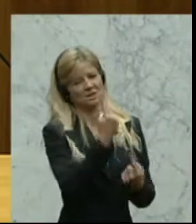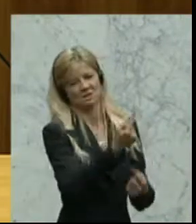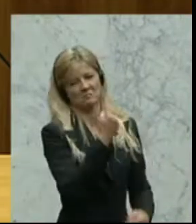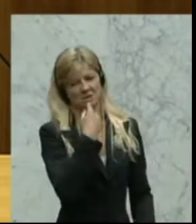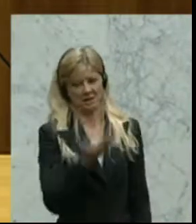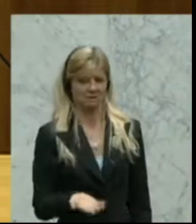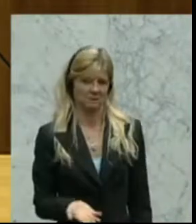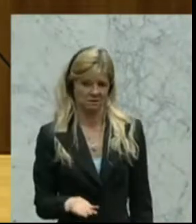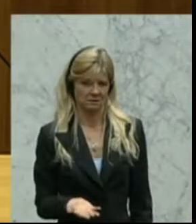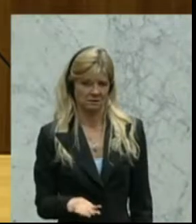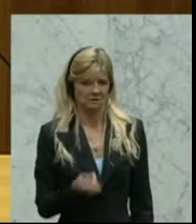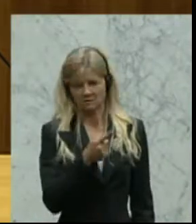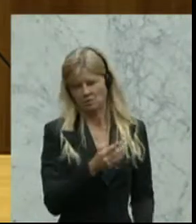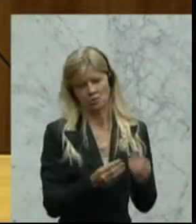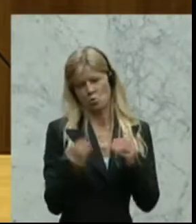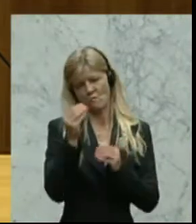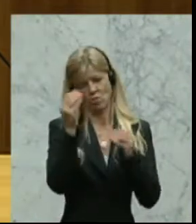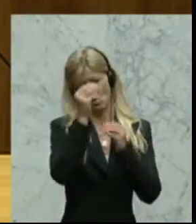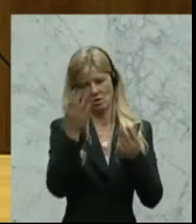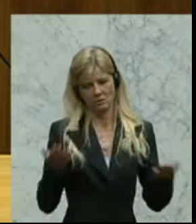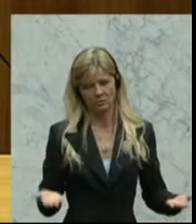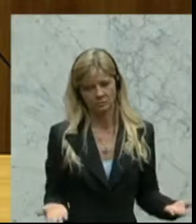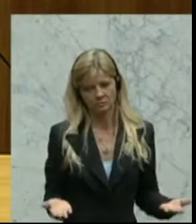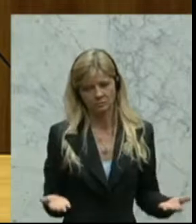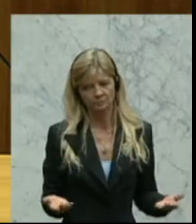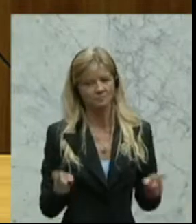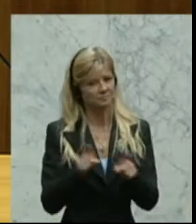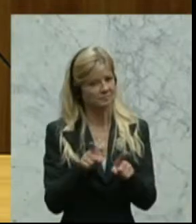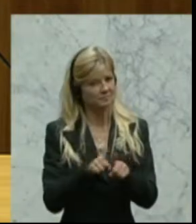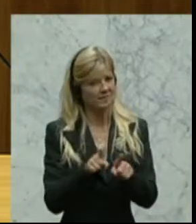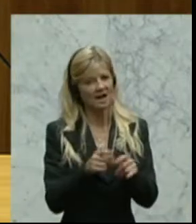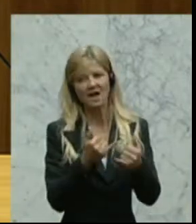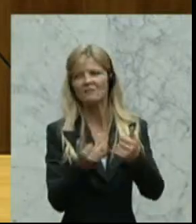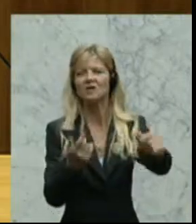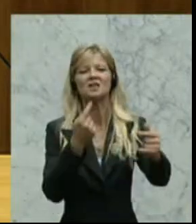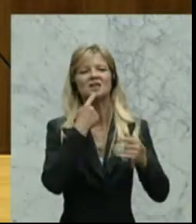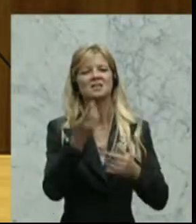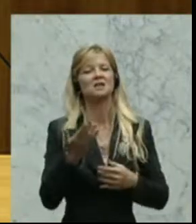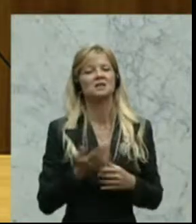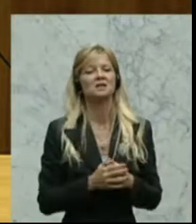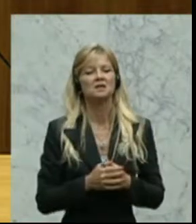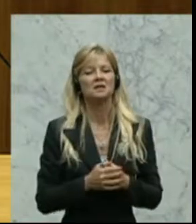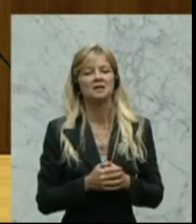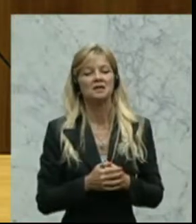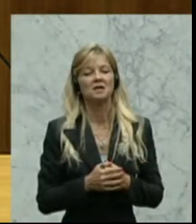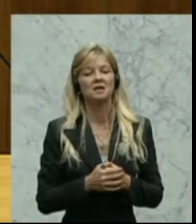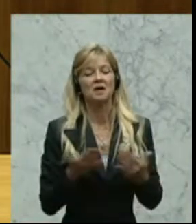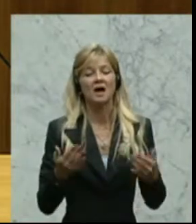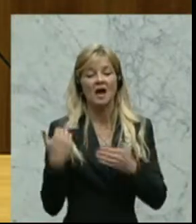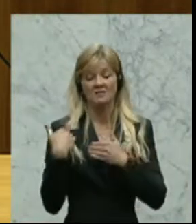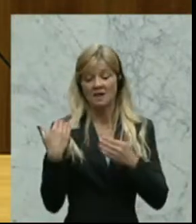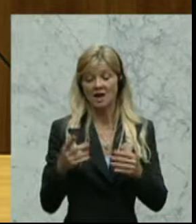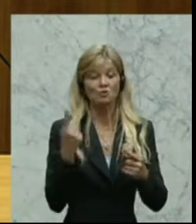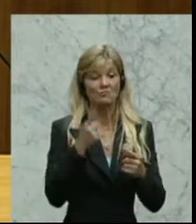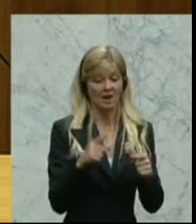Das halte ich wirklich für einen Unfug. Genauso wie es ein Mythos ist, zu behaupten, dass die Entlastung der Leistungsträger, und das tun Sie